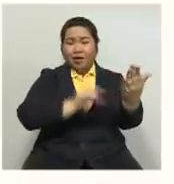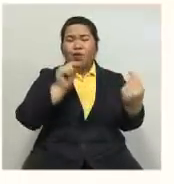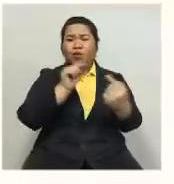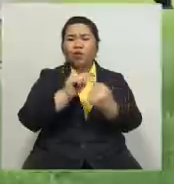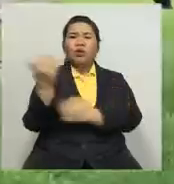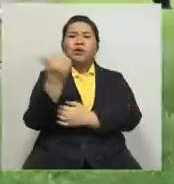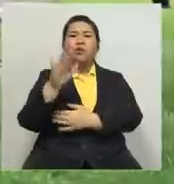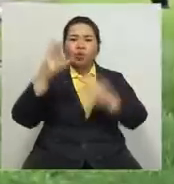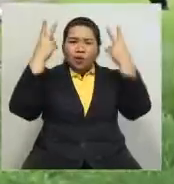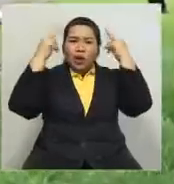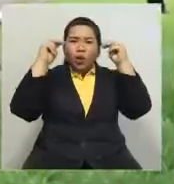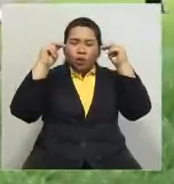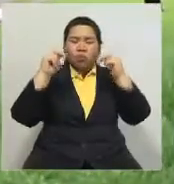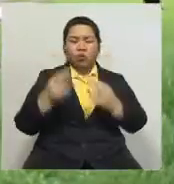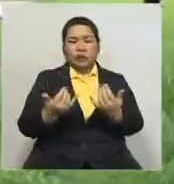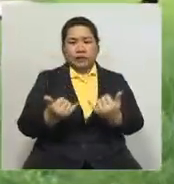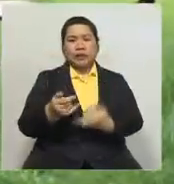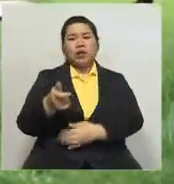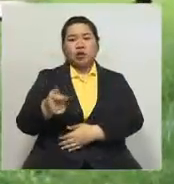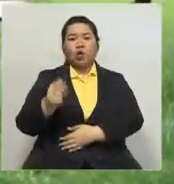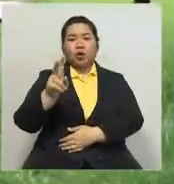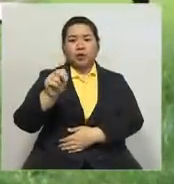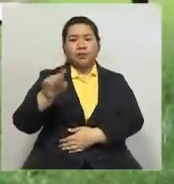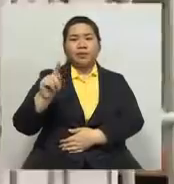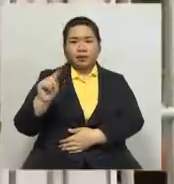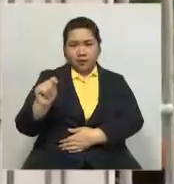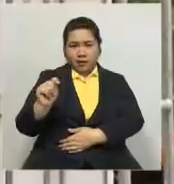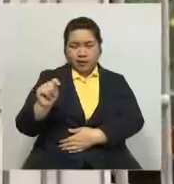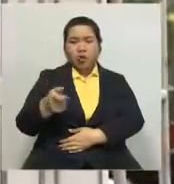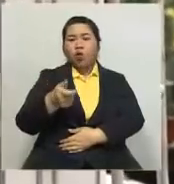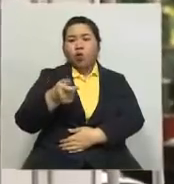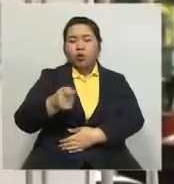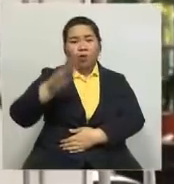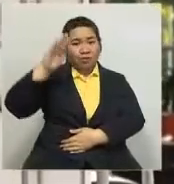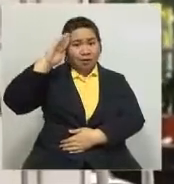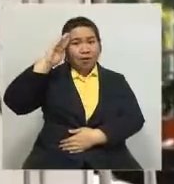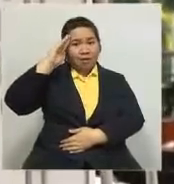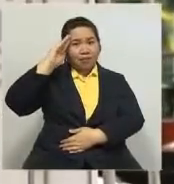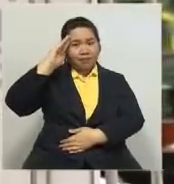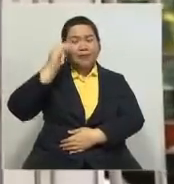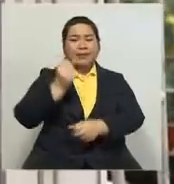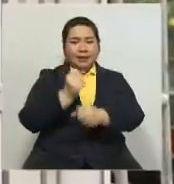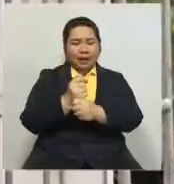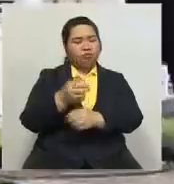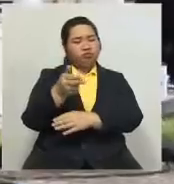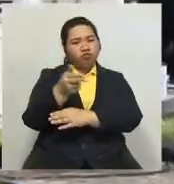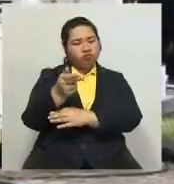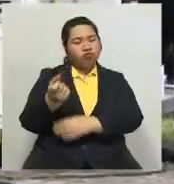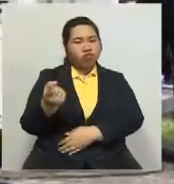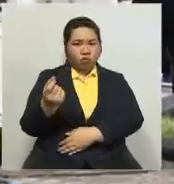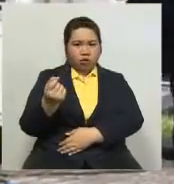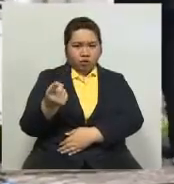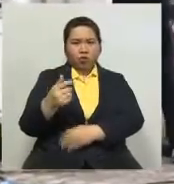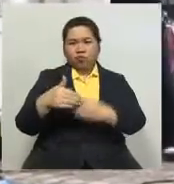ทยโดยสถานีวิทยุโทรทัศน์แห่งประเทศไทยหรือ MBT และสถานีโทรทัศน์กองทบกช่อง5จะถ่ายทอดตลอดช่วงเวลาการ